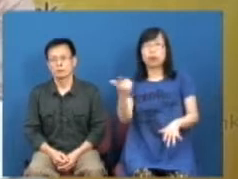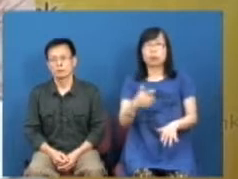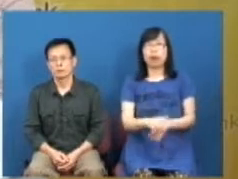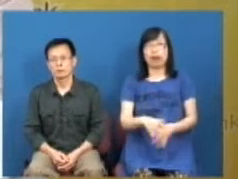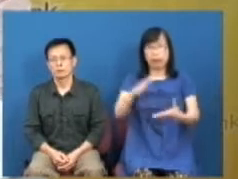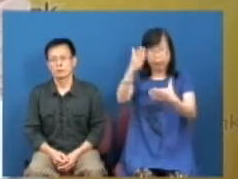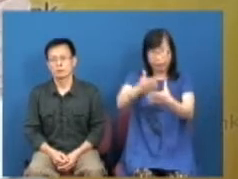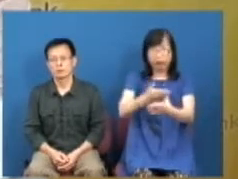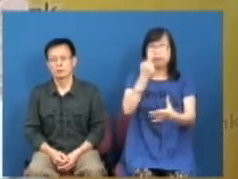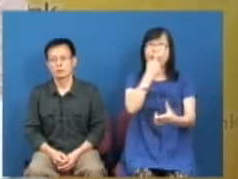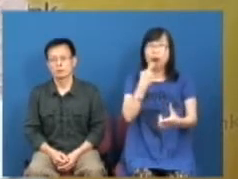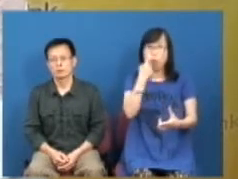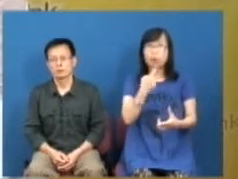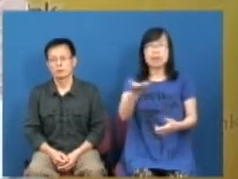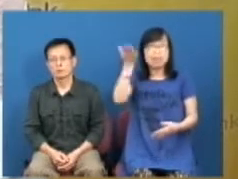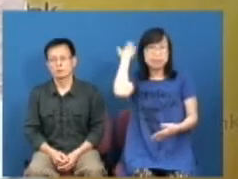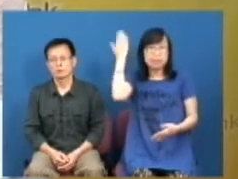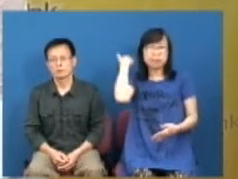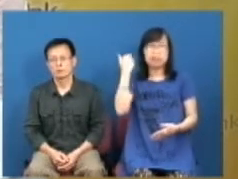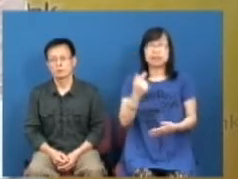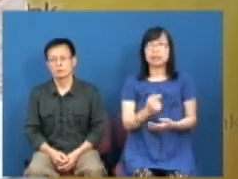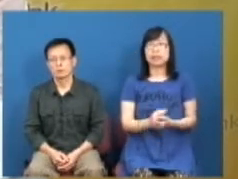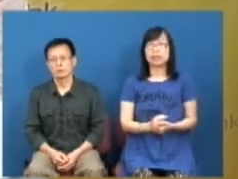坑口咧，其實以前係